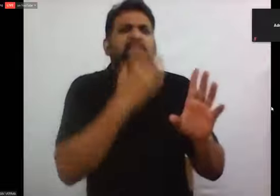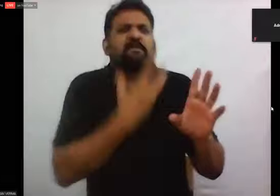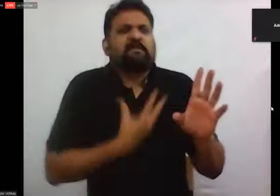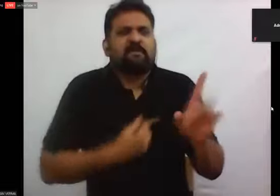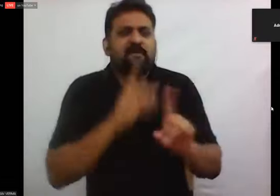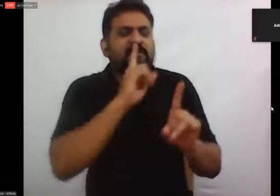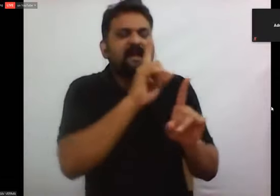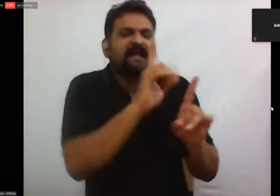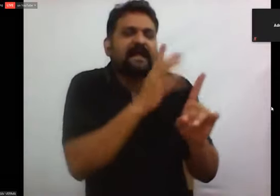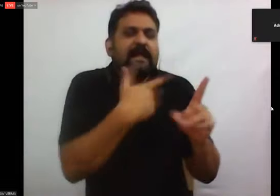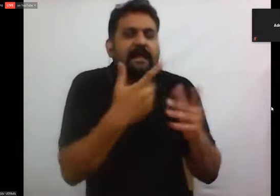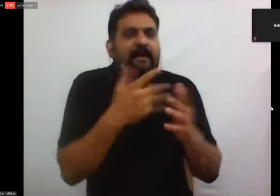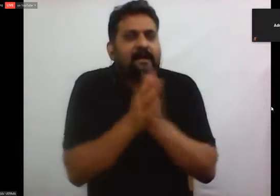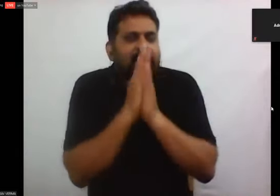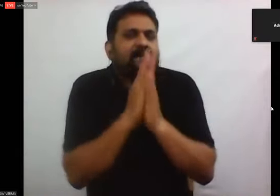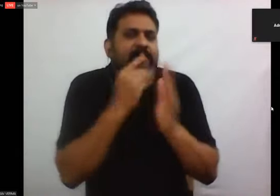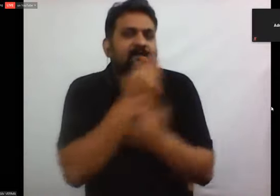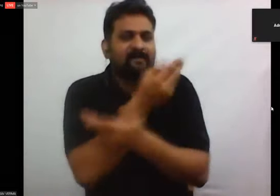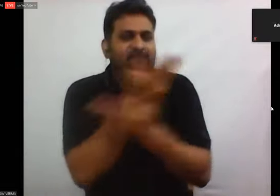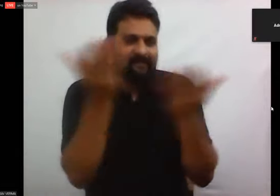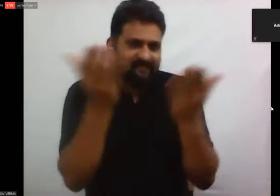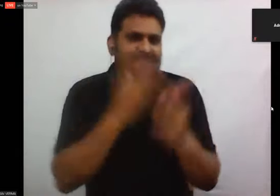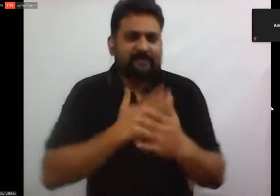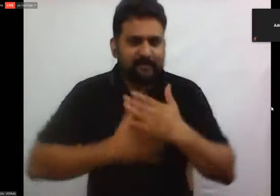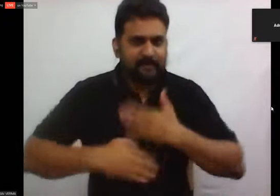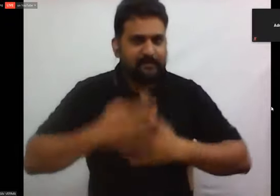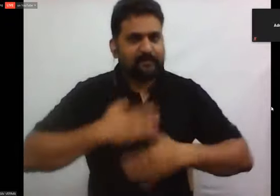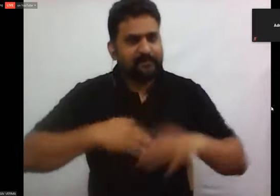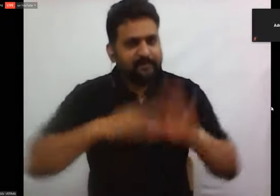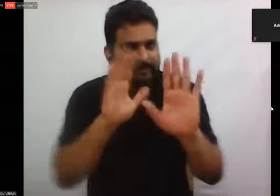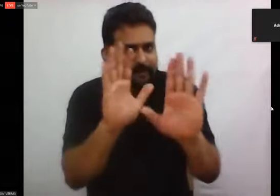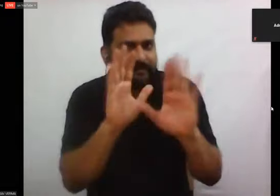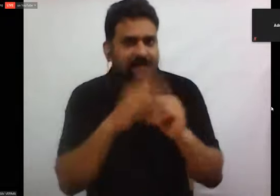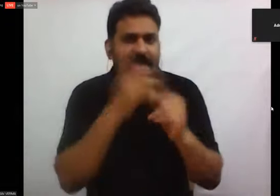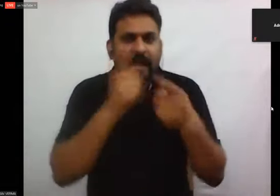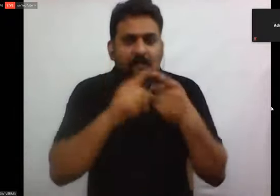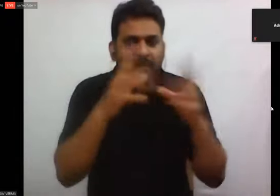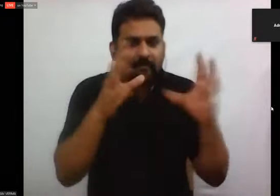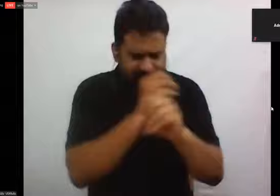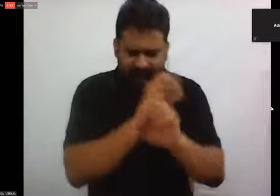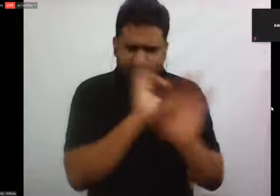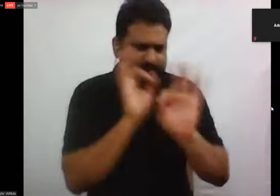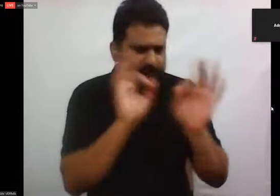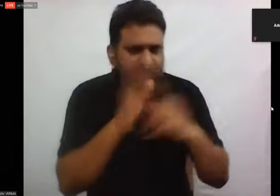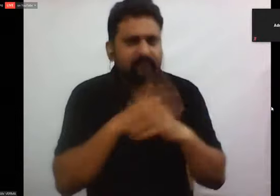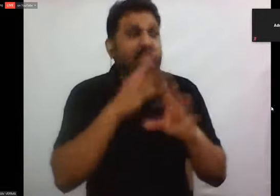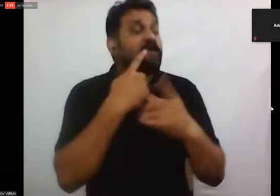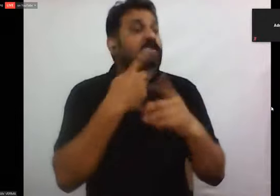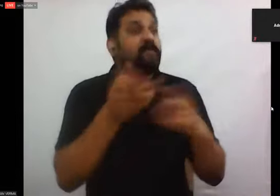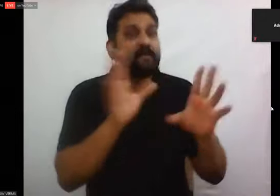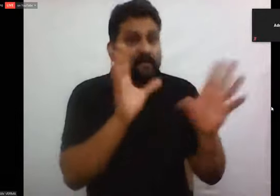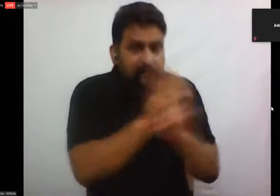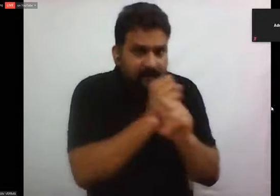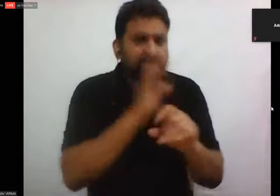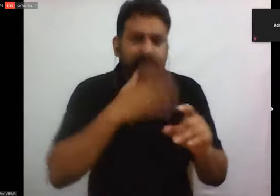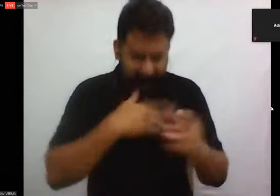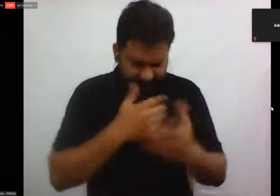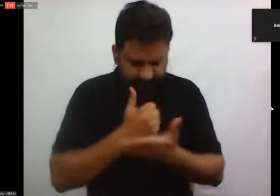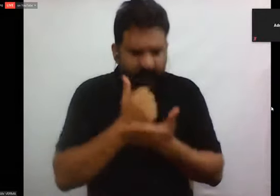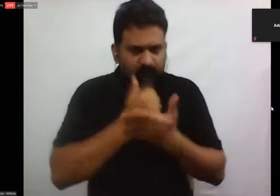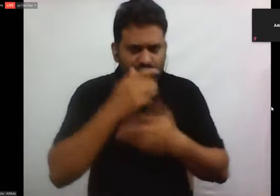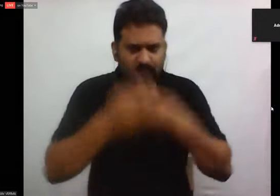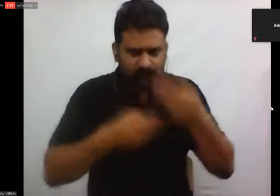तरफ से उनको सांत्वना दे रहे हैं कि कुछ छूटा नहीं है, जो भी छूट गया है वी विल ट्राई टू कवर इट